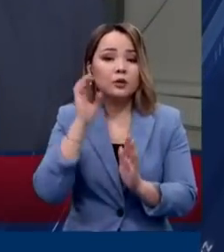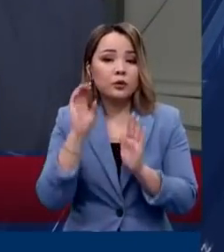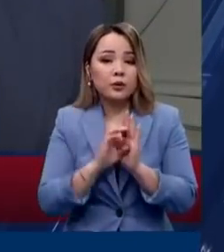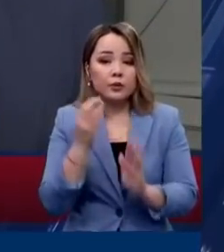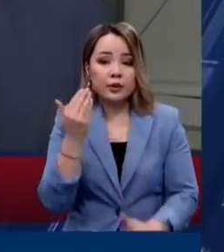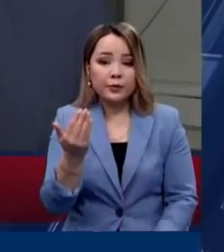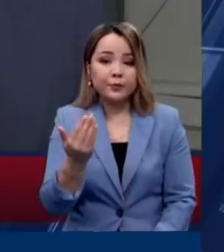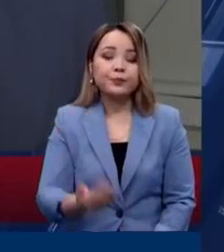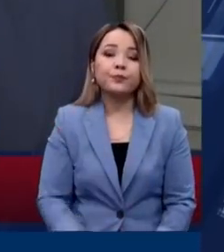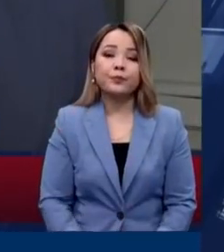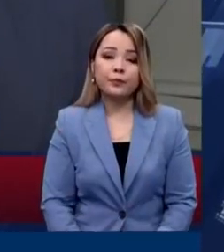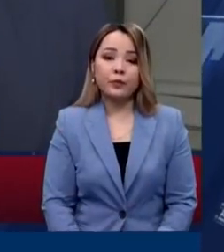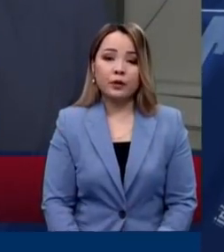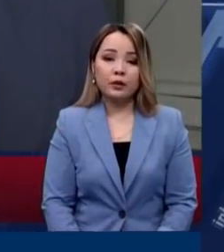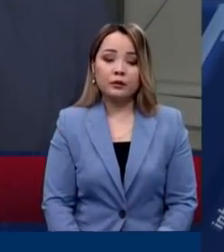бөліссеңіз.